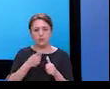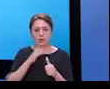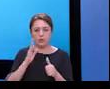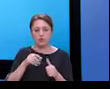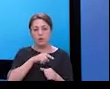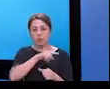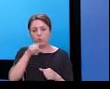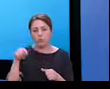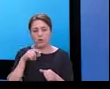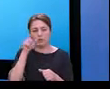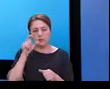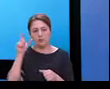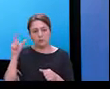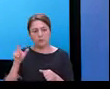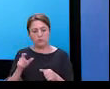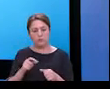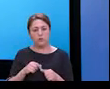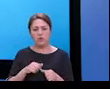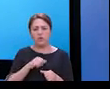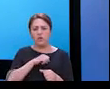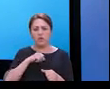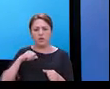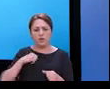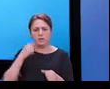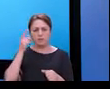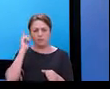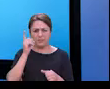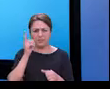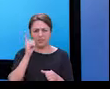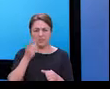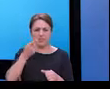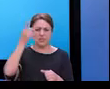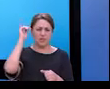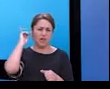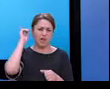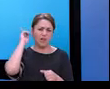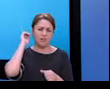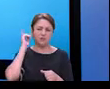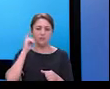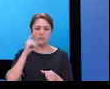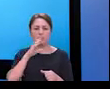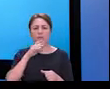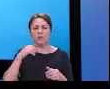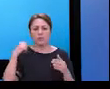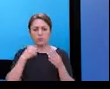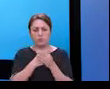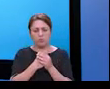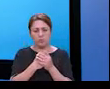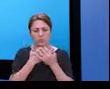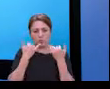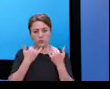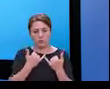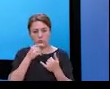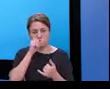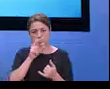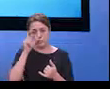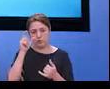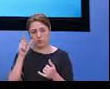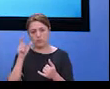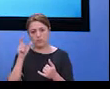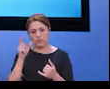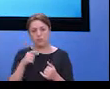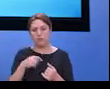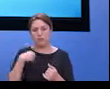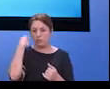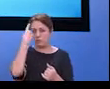Insoniyat endi paydo bo'lgan davrdan to bizning hozirgi ko'rinishimizgacha bo'lgan odamlarning qiyofasini